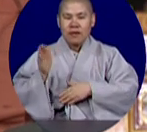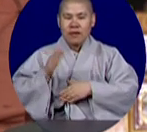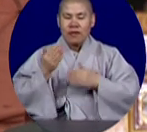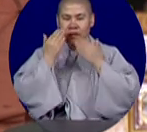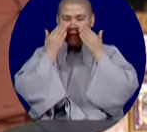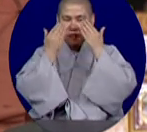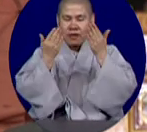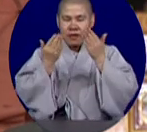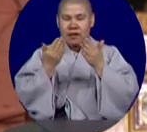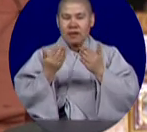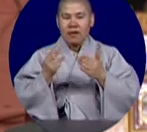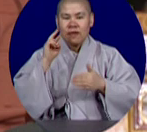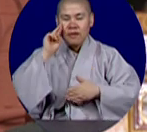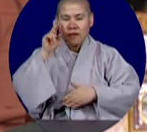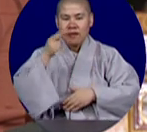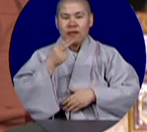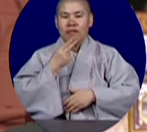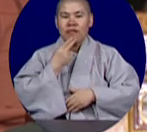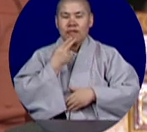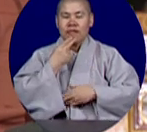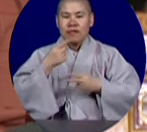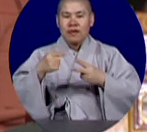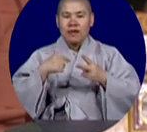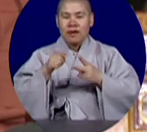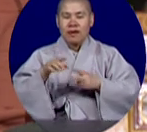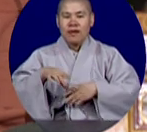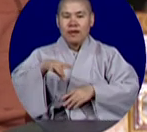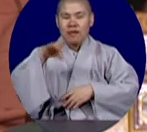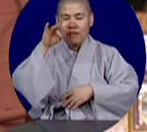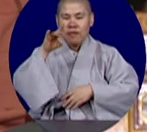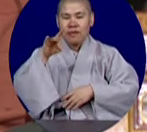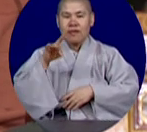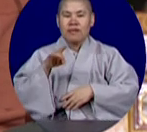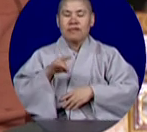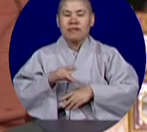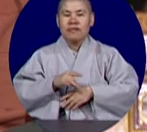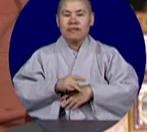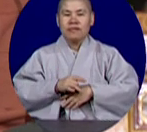틀림없다. 이런 이해가 먼저 딱 와야 돼요.